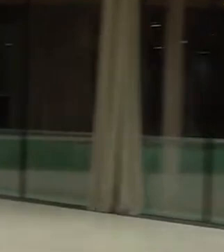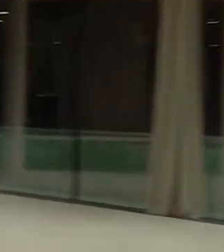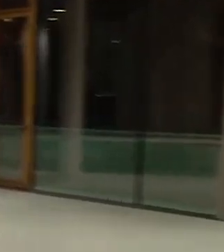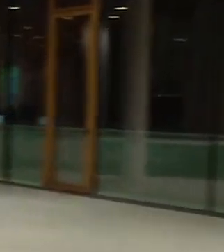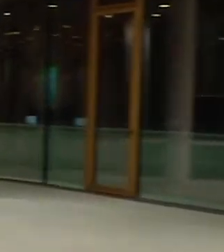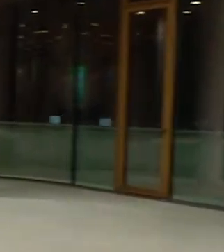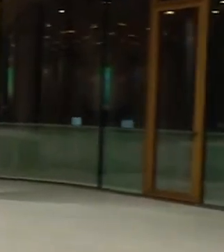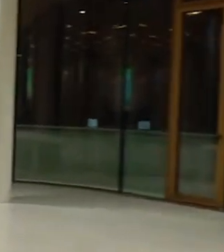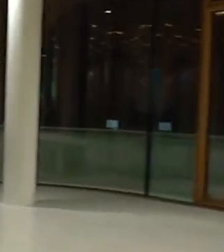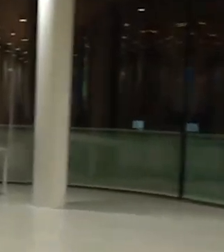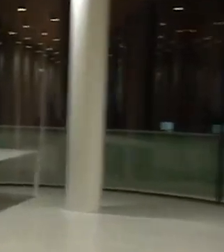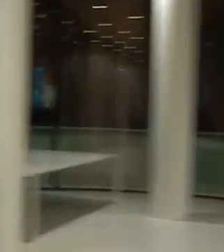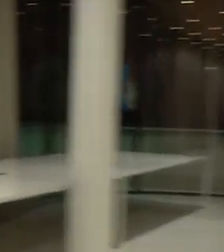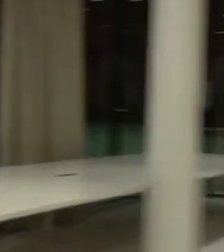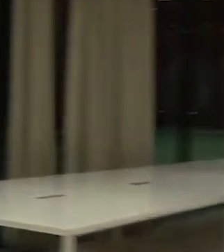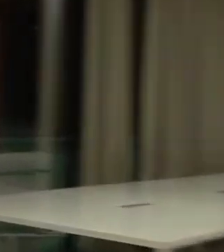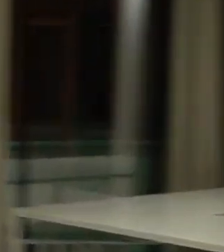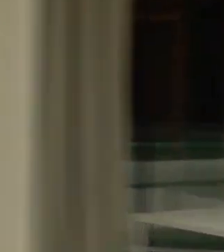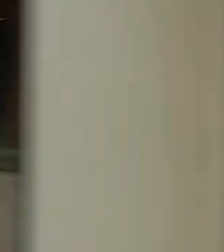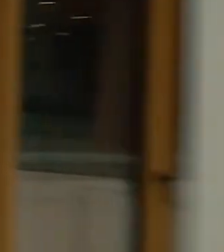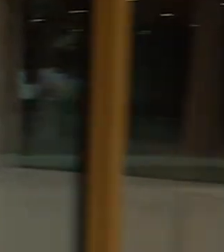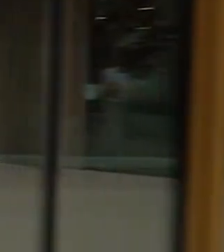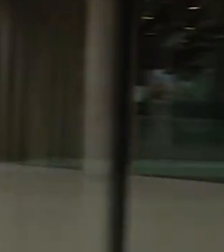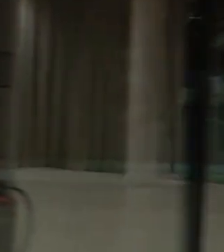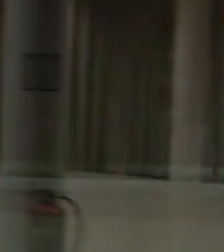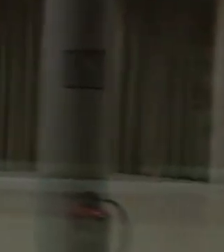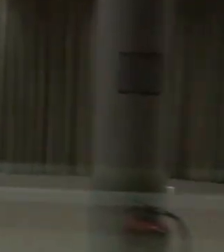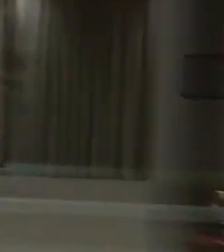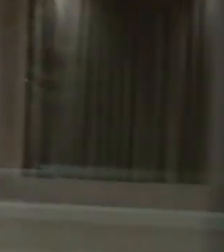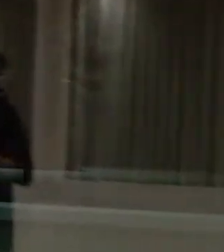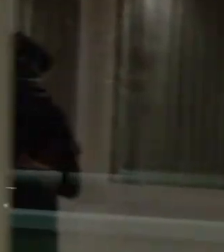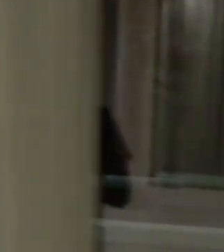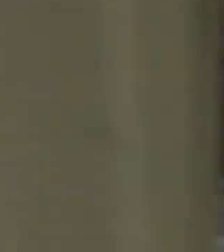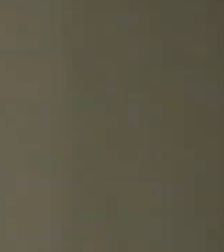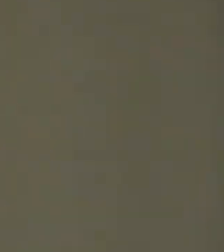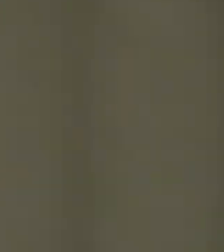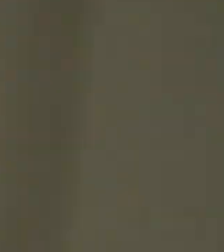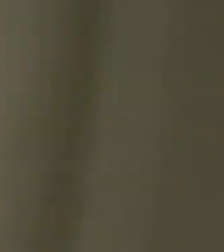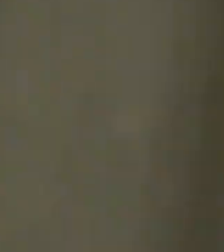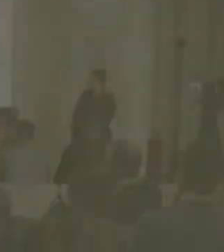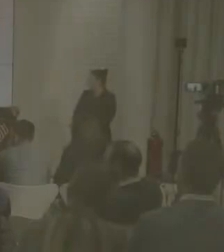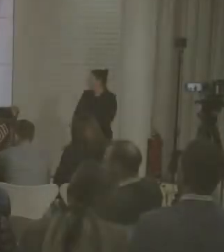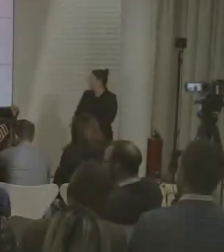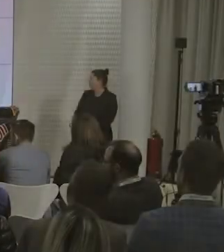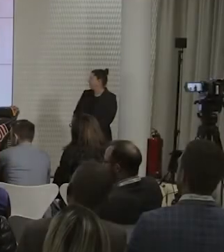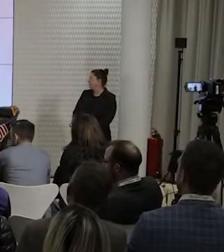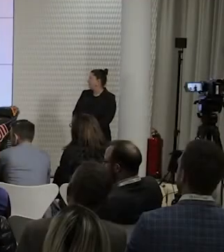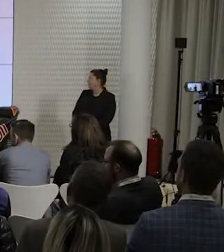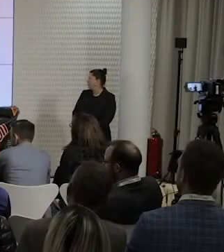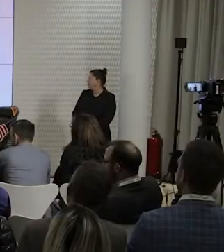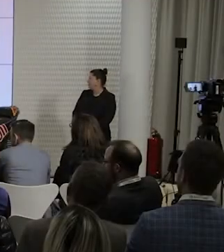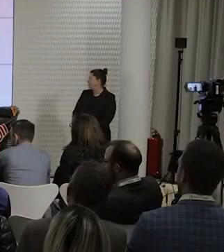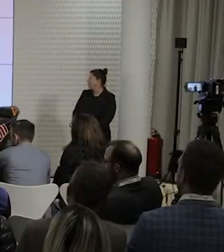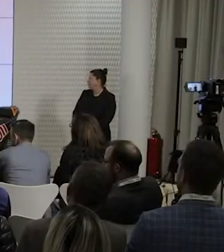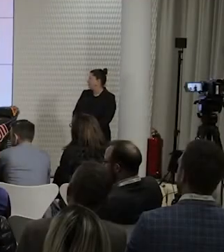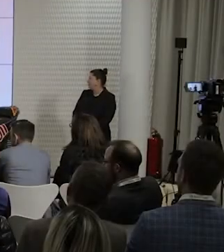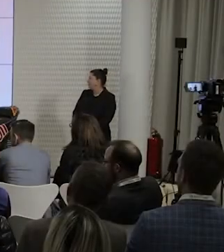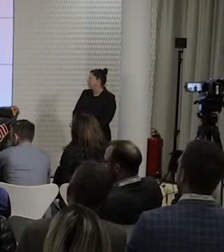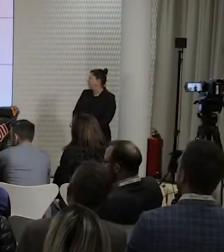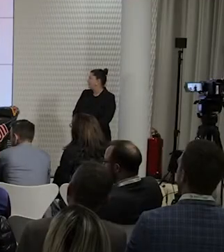If we both are part of the same society,